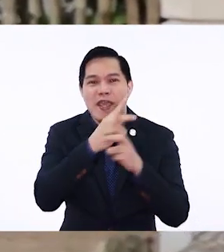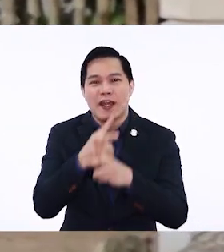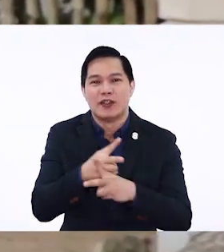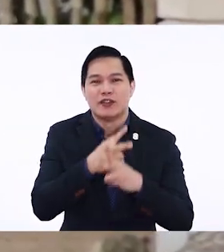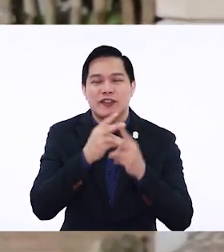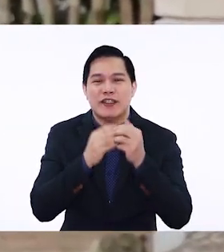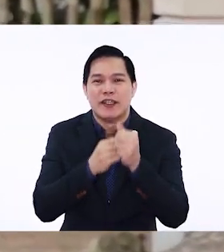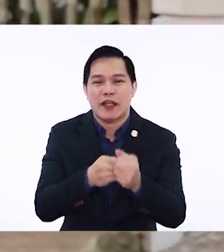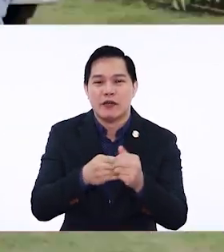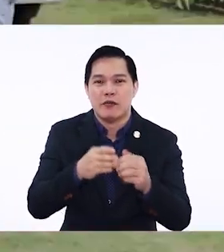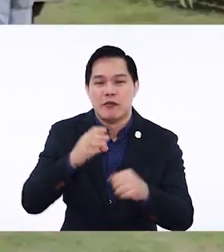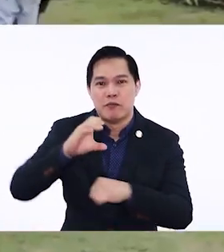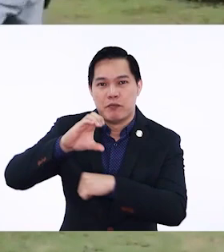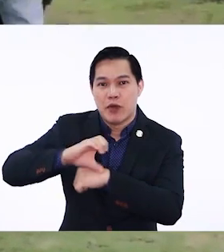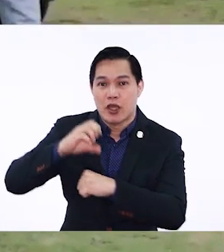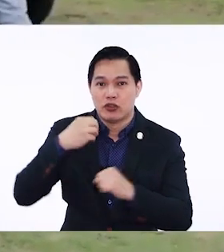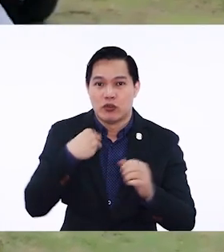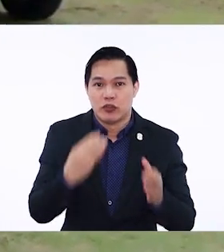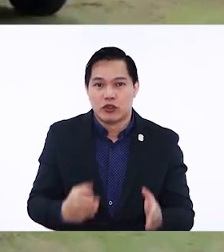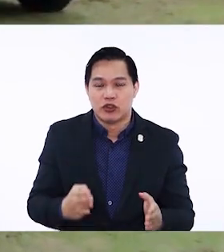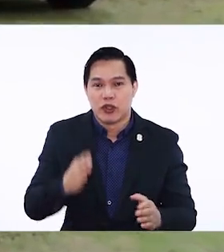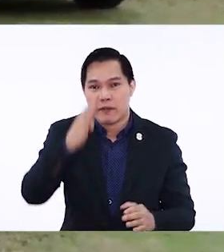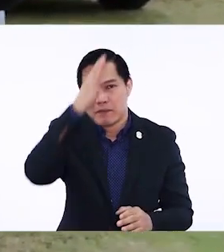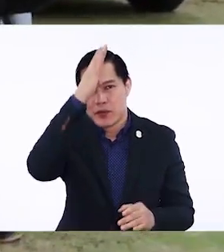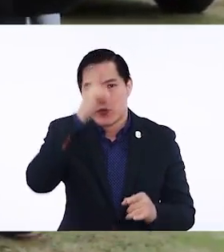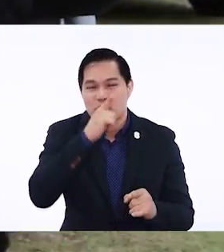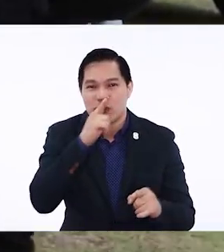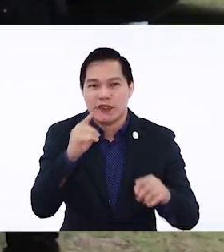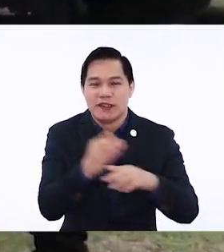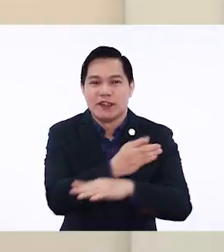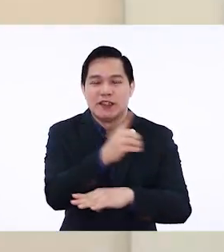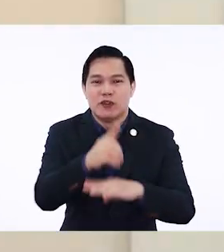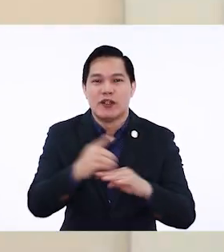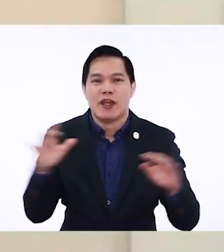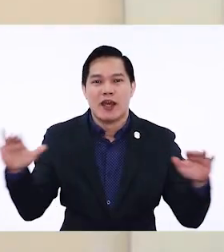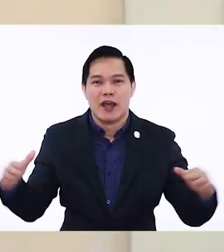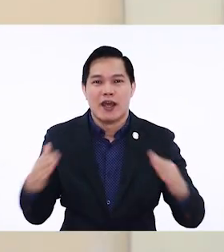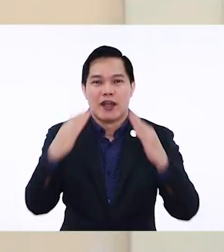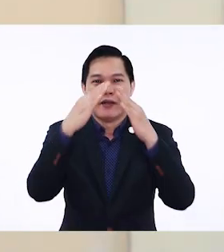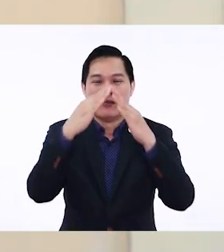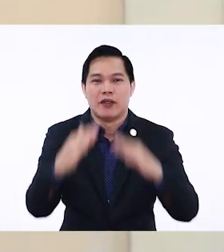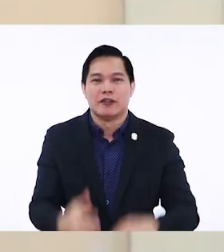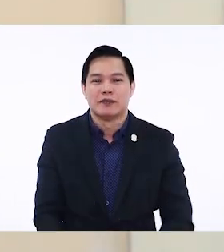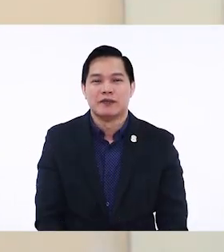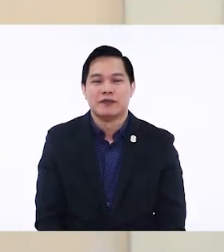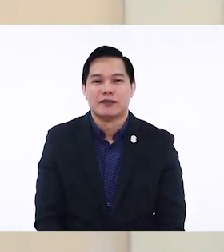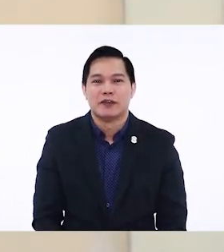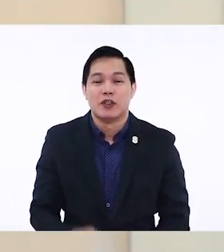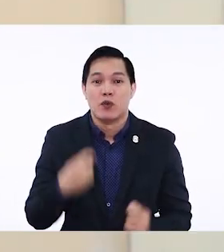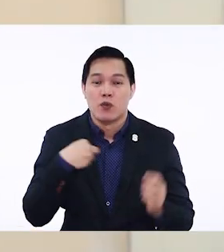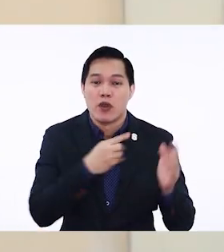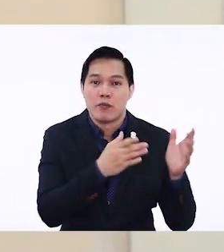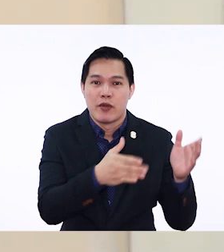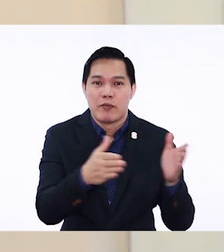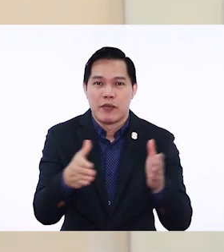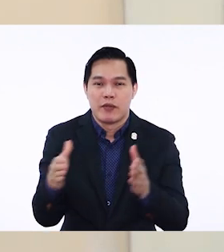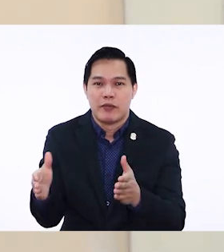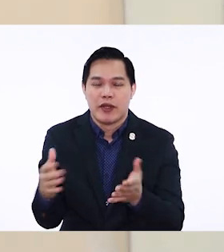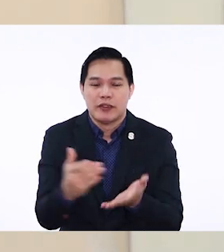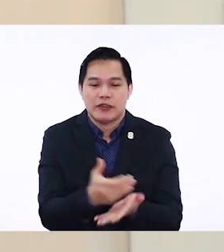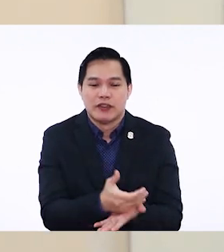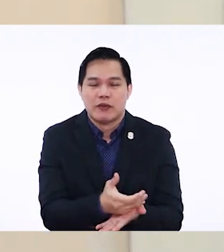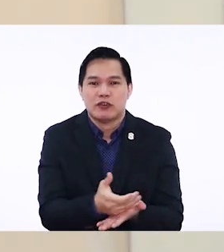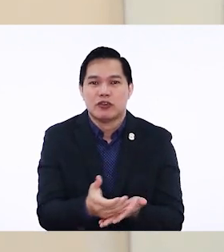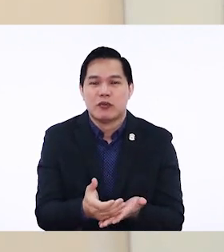pinangunahan ng mga may tungkulin sa Buklod sa distrito ng Albay. Naghanda kami ng ilang mga